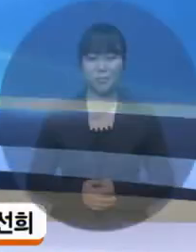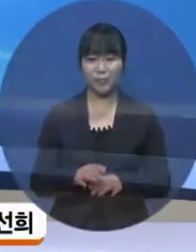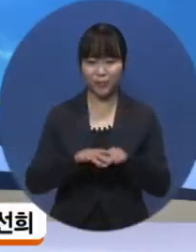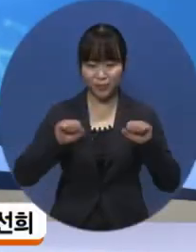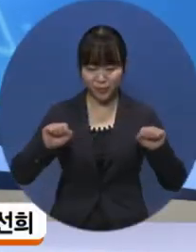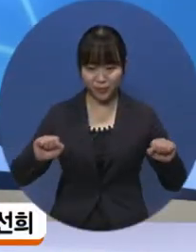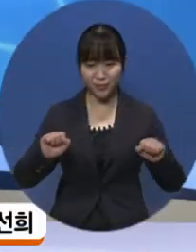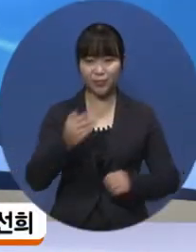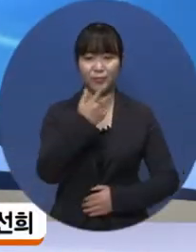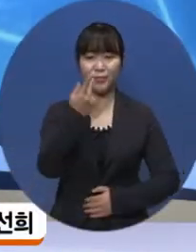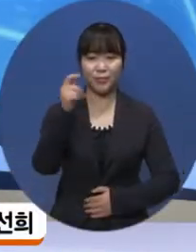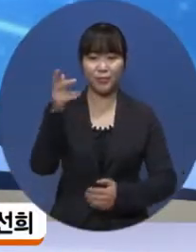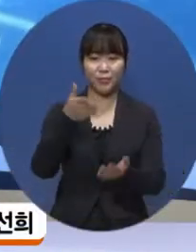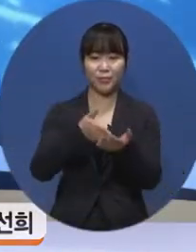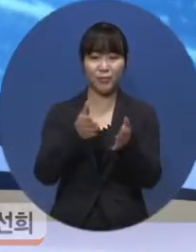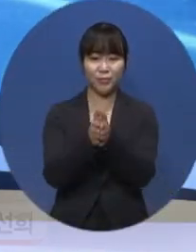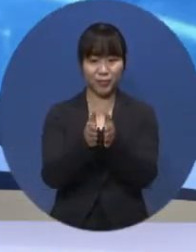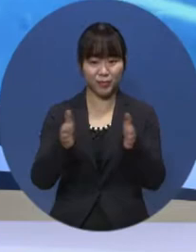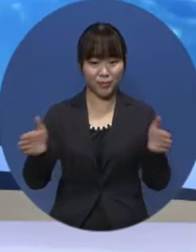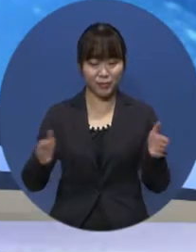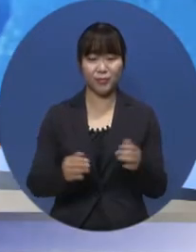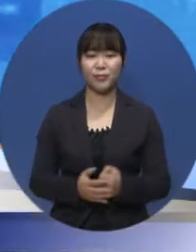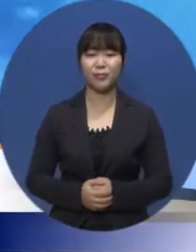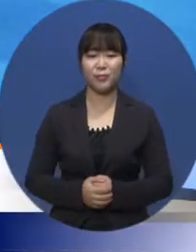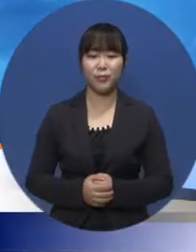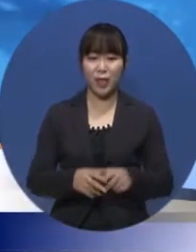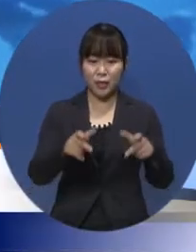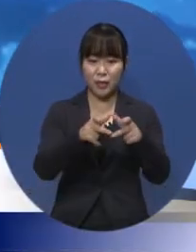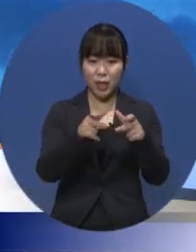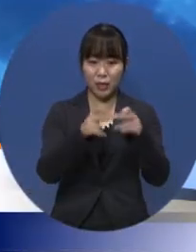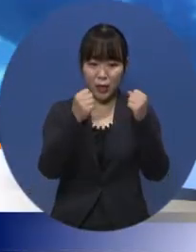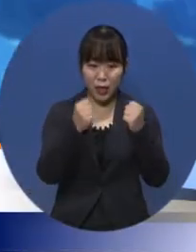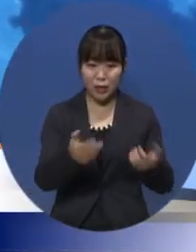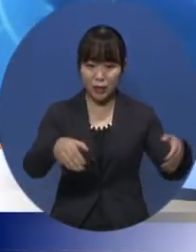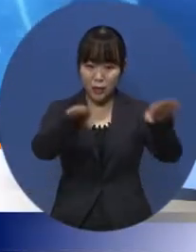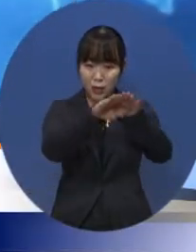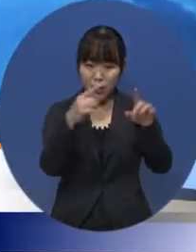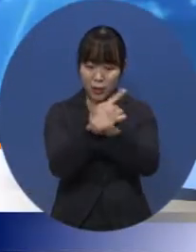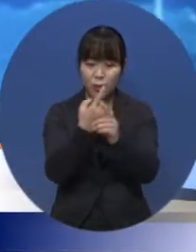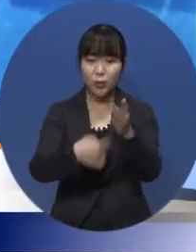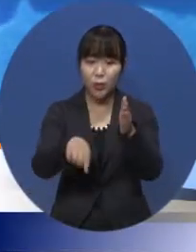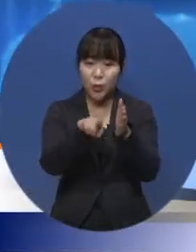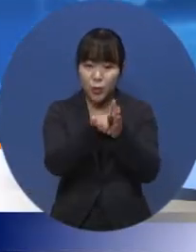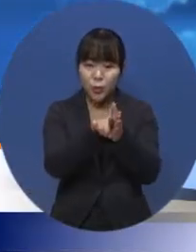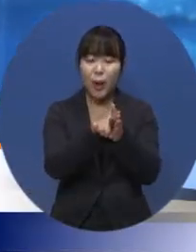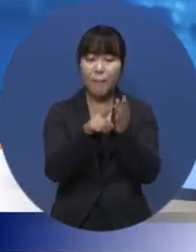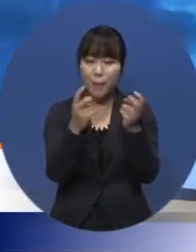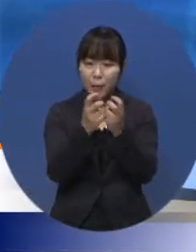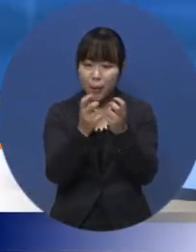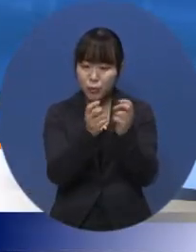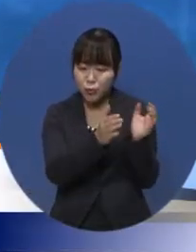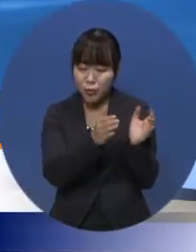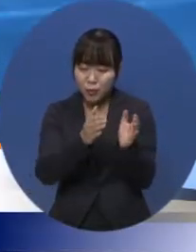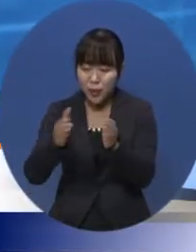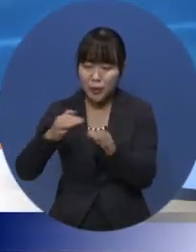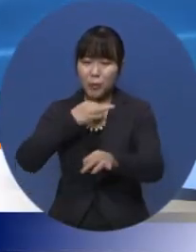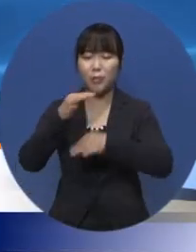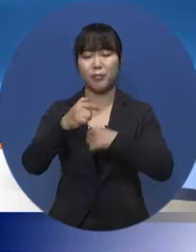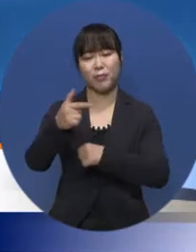시청자 여러분 안녕하십니까? 복지TV 뉴스입니다. 장애인 거주시설의 개선을 위한 대안 마련에 대한 목소리가